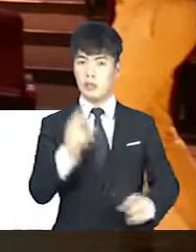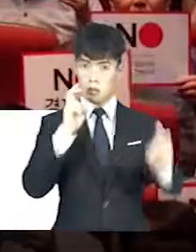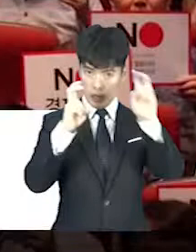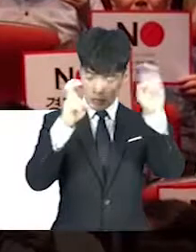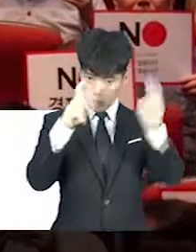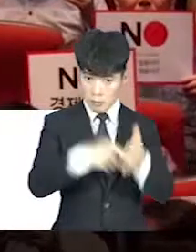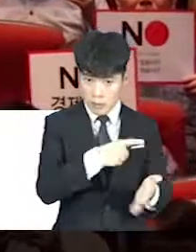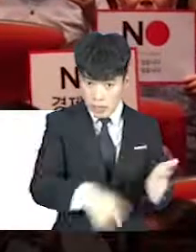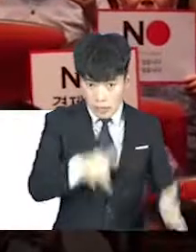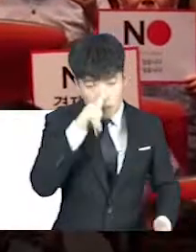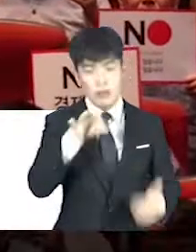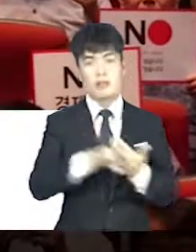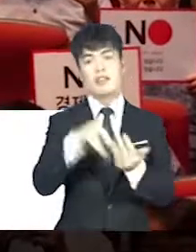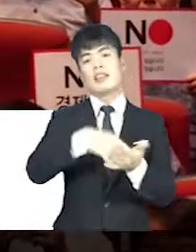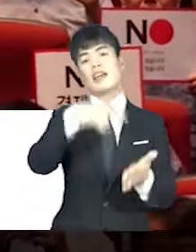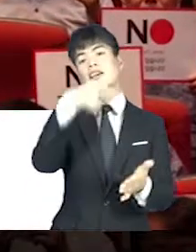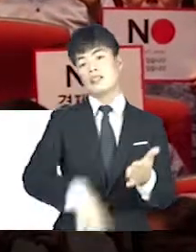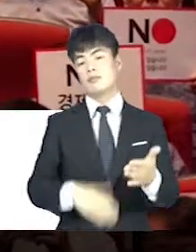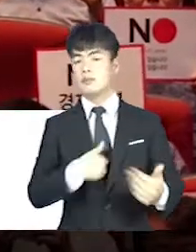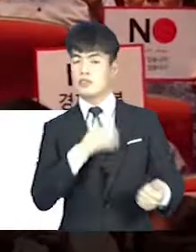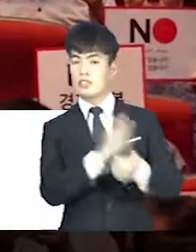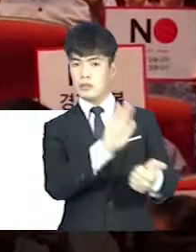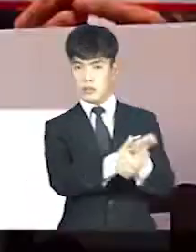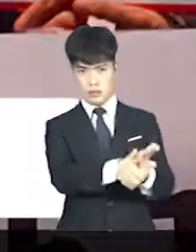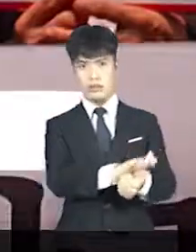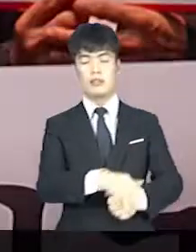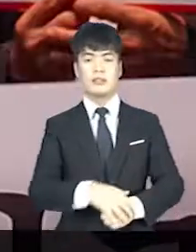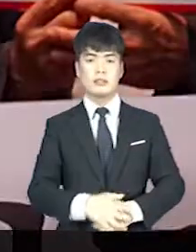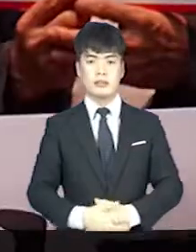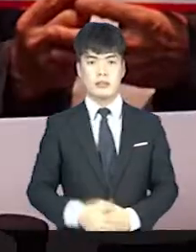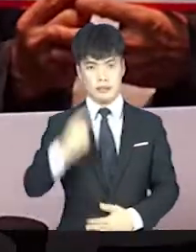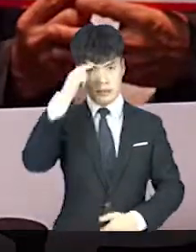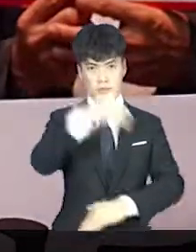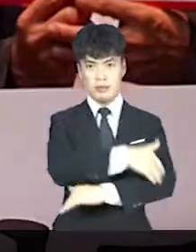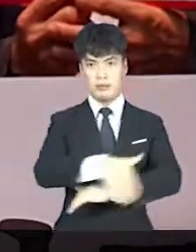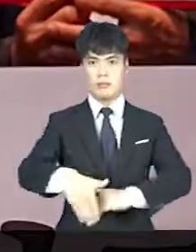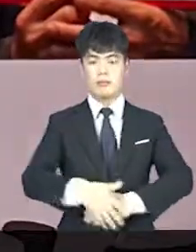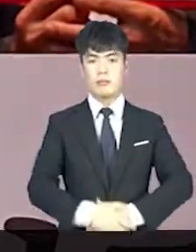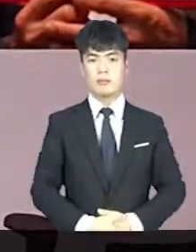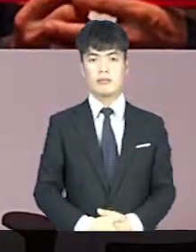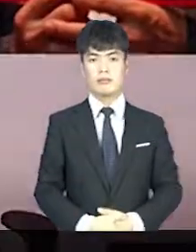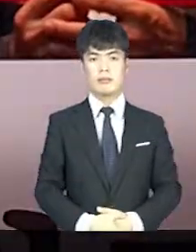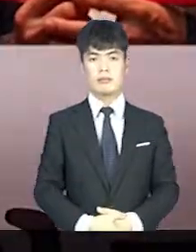기업에는 세제 지원을 추진하는 등 기업 지원 대책 마련을 강화할 방침입니다.